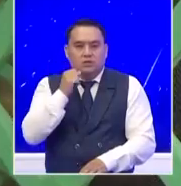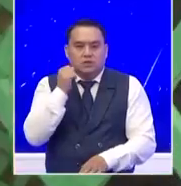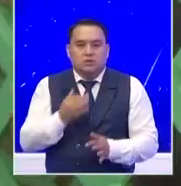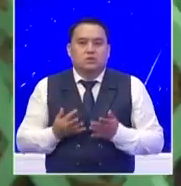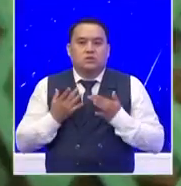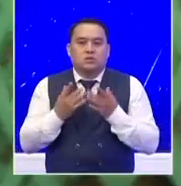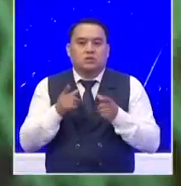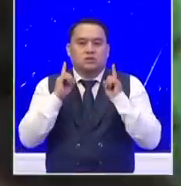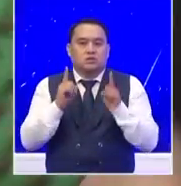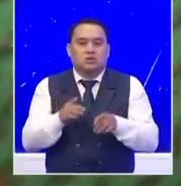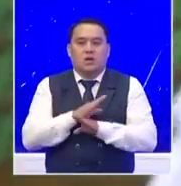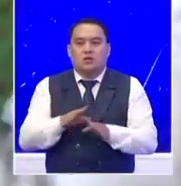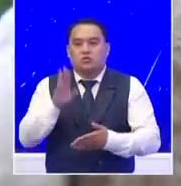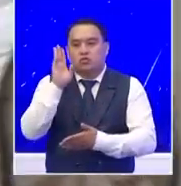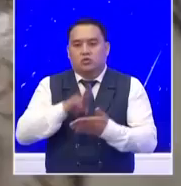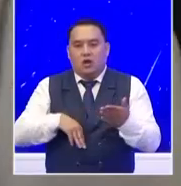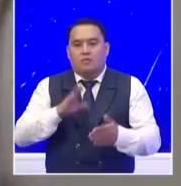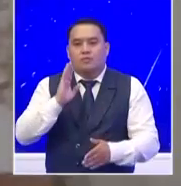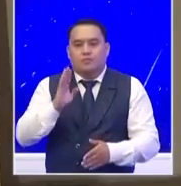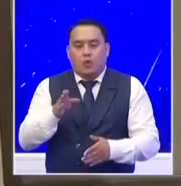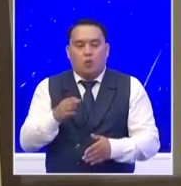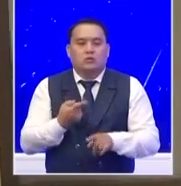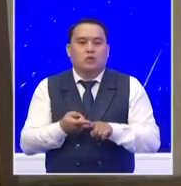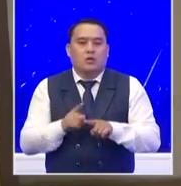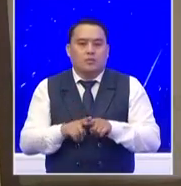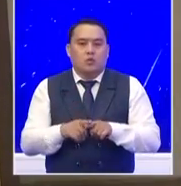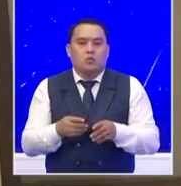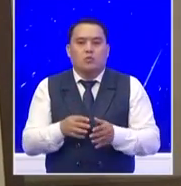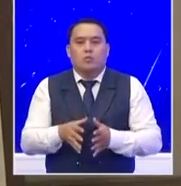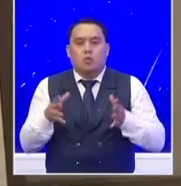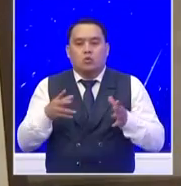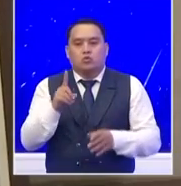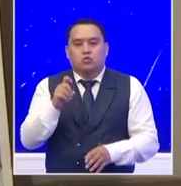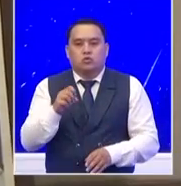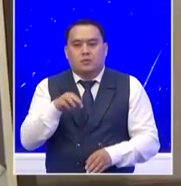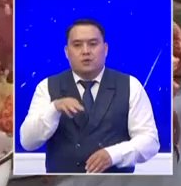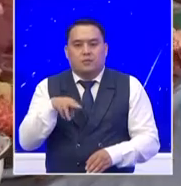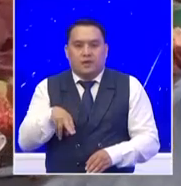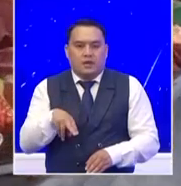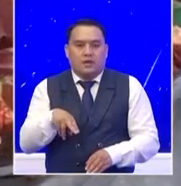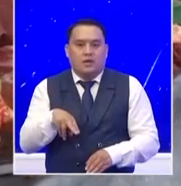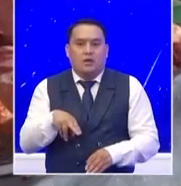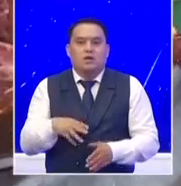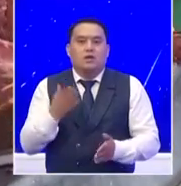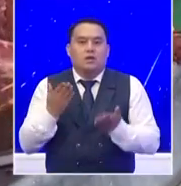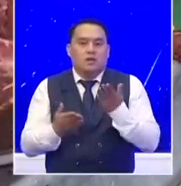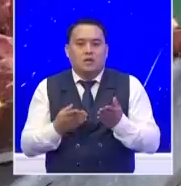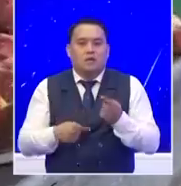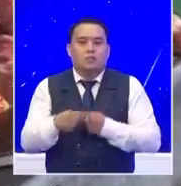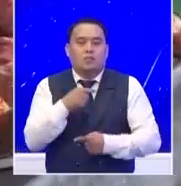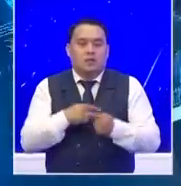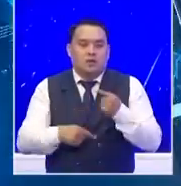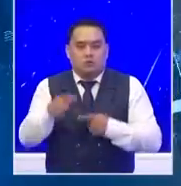талапқа көнбесеңіз, қалтаңыздан қағыласыз. Салынатын айыппұл көлемі де аз емес. Кемі 100 айлық есептік көрсеткіш. Болмаса ісіңіз 3